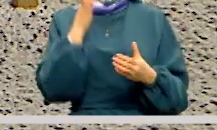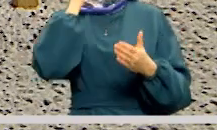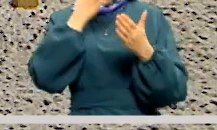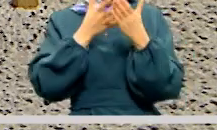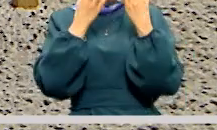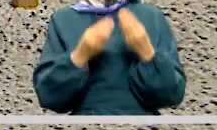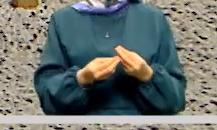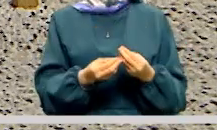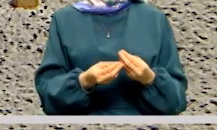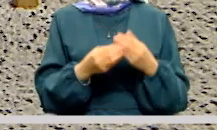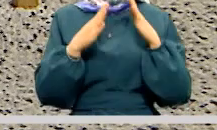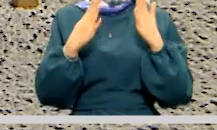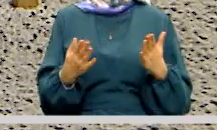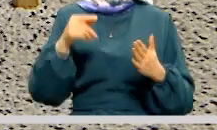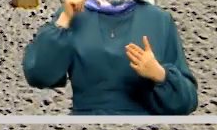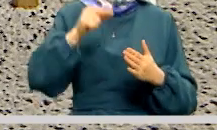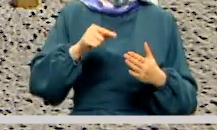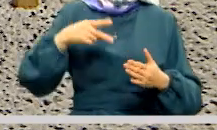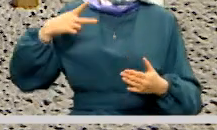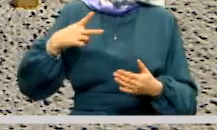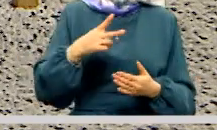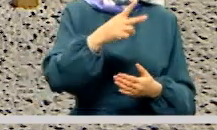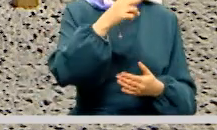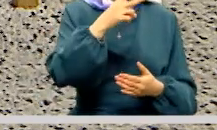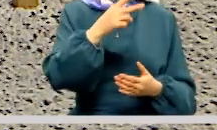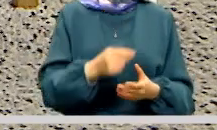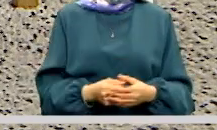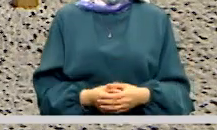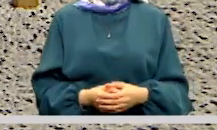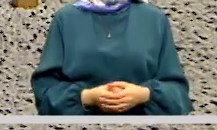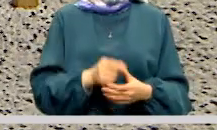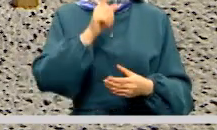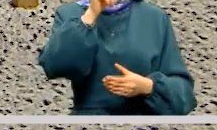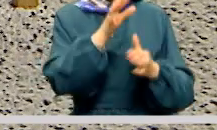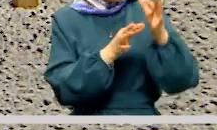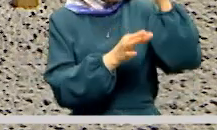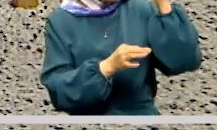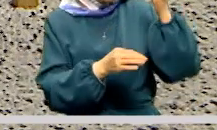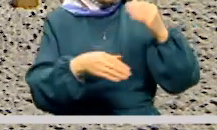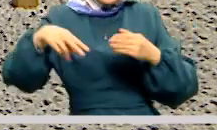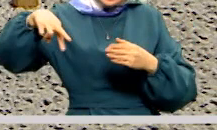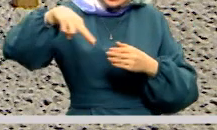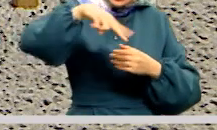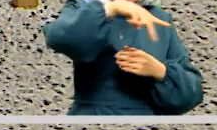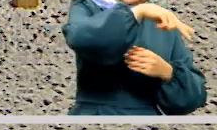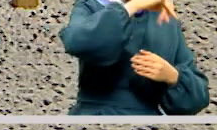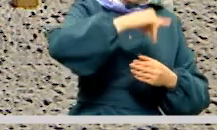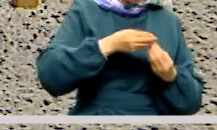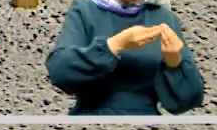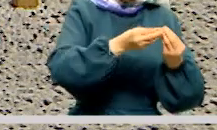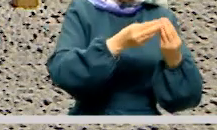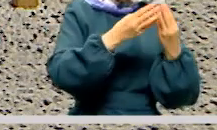bunu Efendim yoldaki bir insana geçiş hakkını verme konusunda